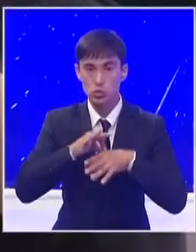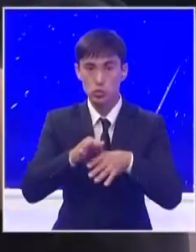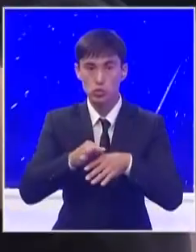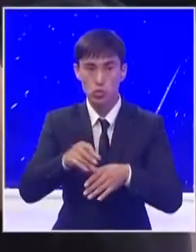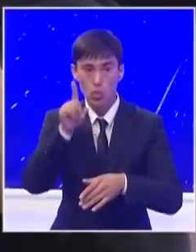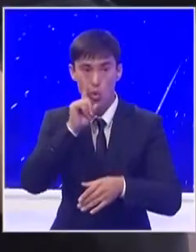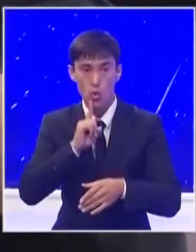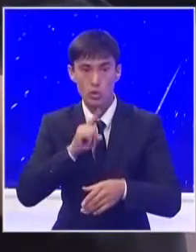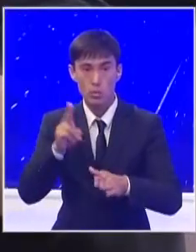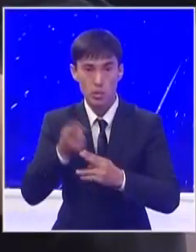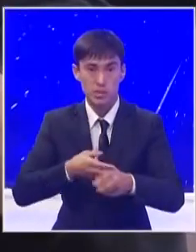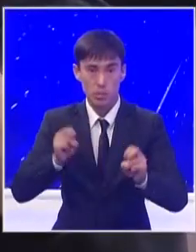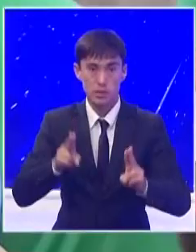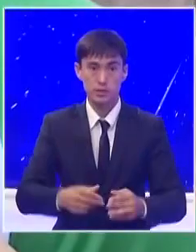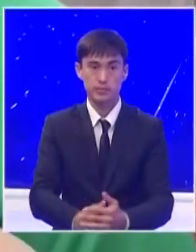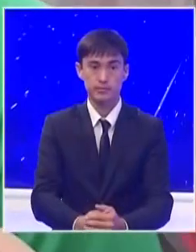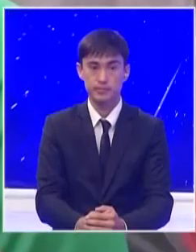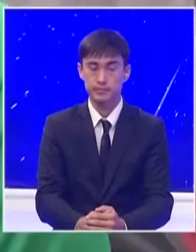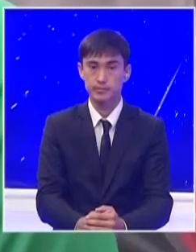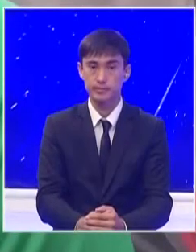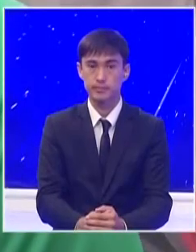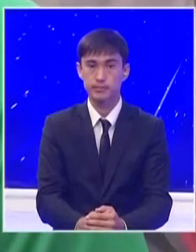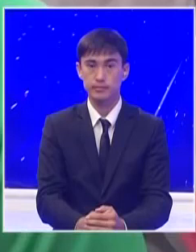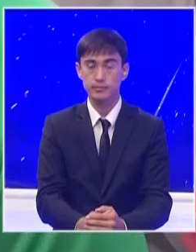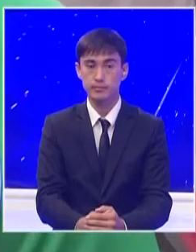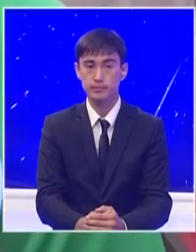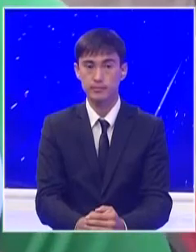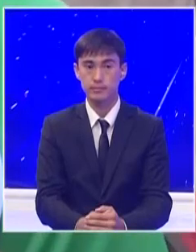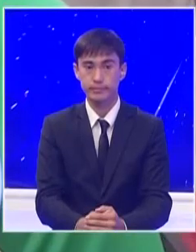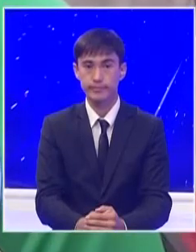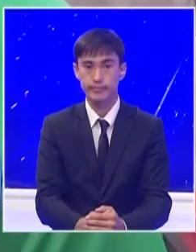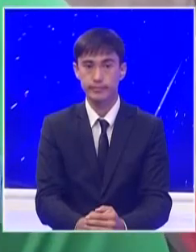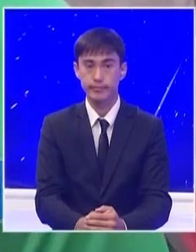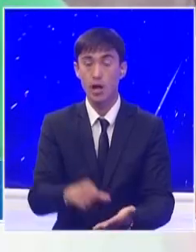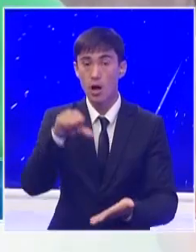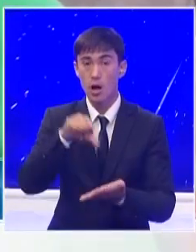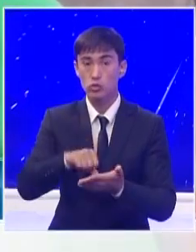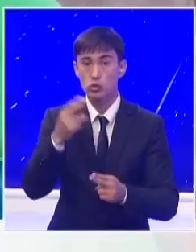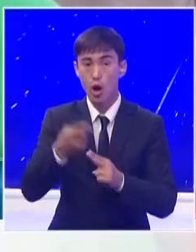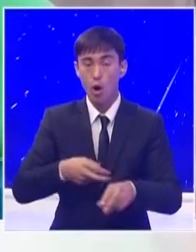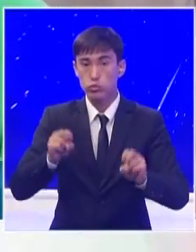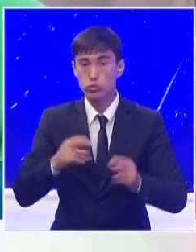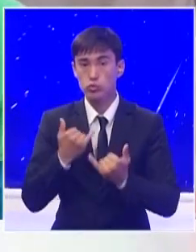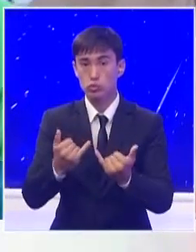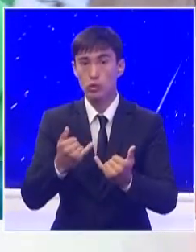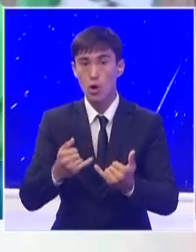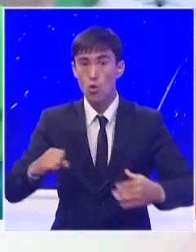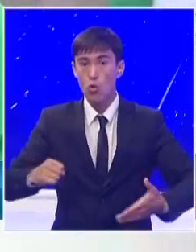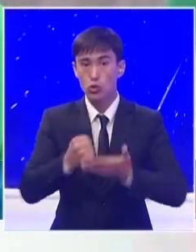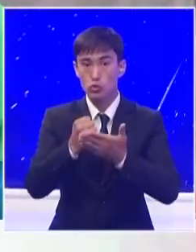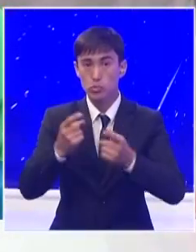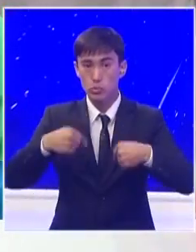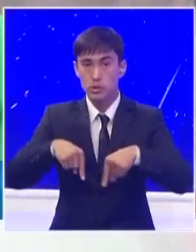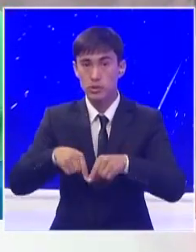қолайлы әрі қауіпсіз. Безопасность обслуживается при поддержке. Қатысушылардың қауіпсіздігі үшін мұнда құтқарушылар мен